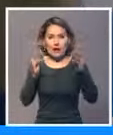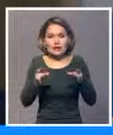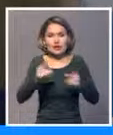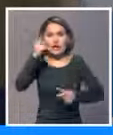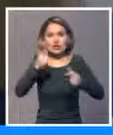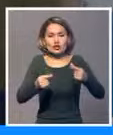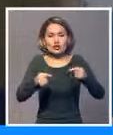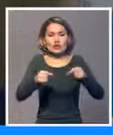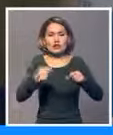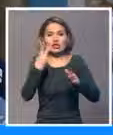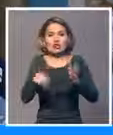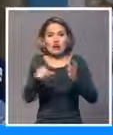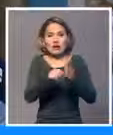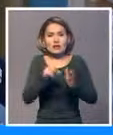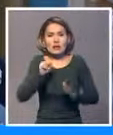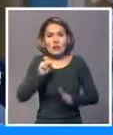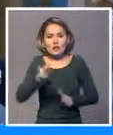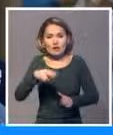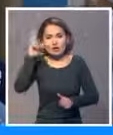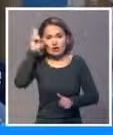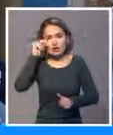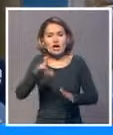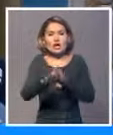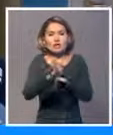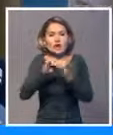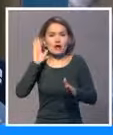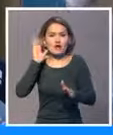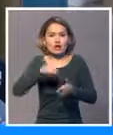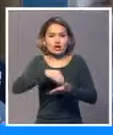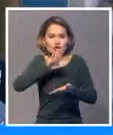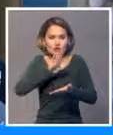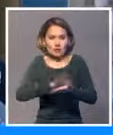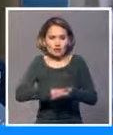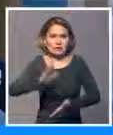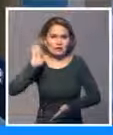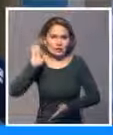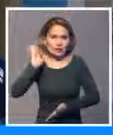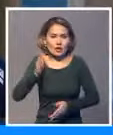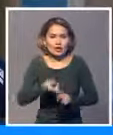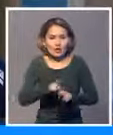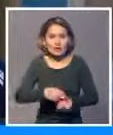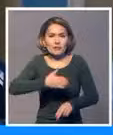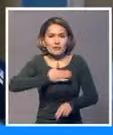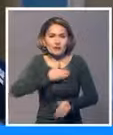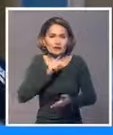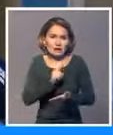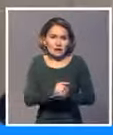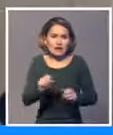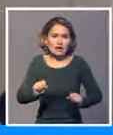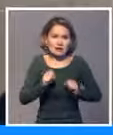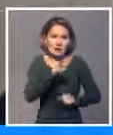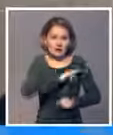маңызды. Келешек еліміздің үшін, еліміздің одан әрі қарқынды дамуына маңызды акция деп